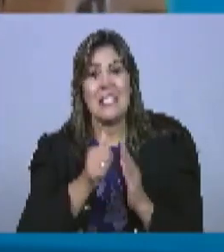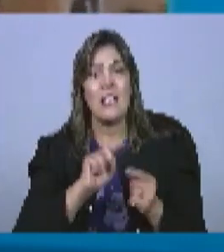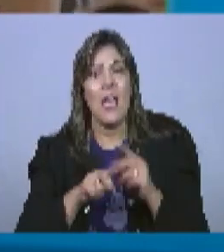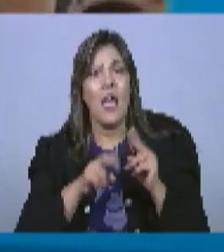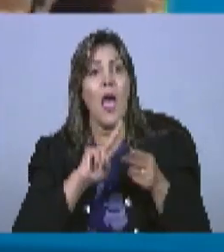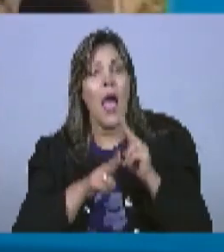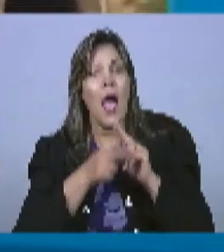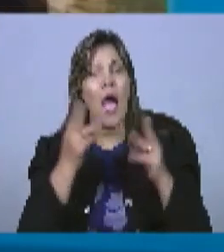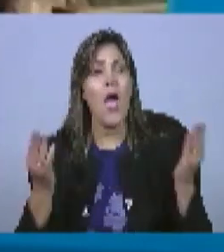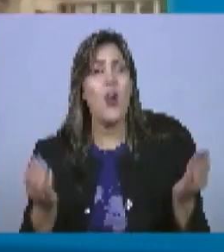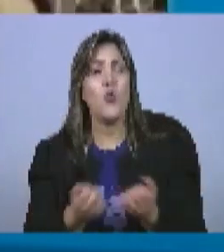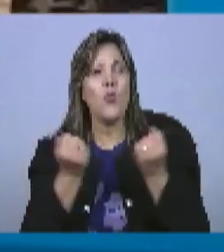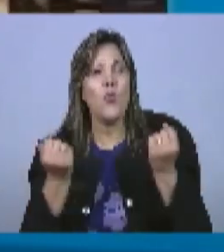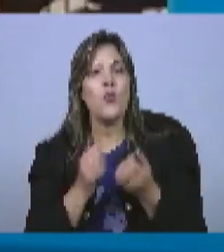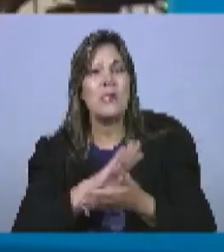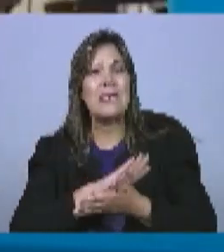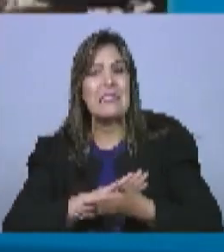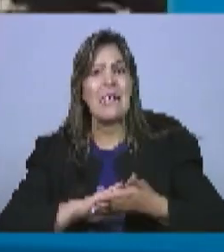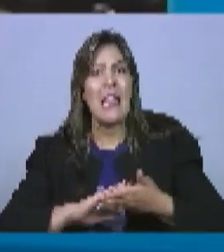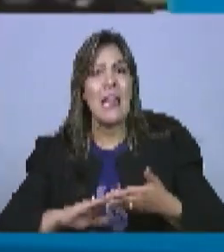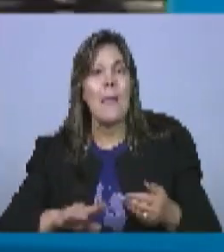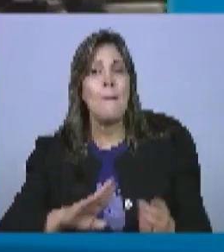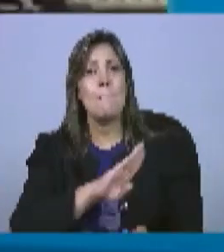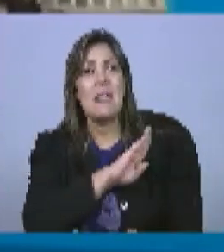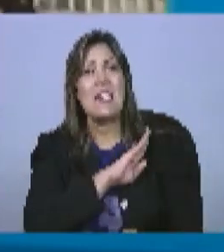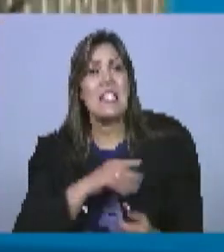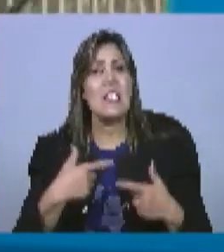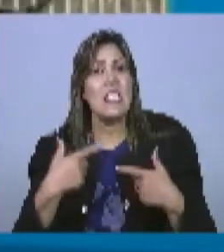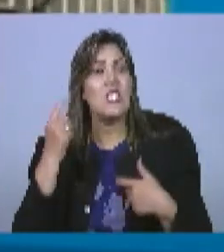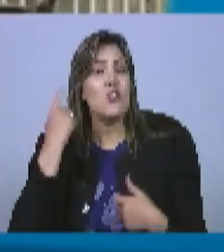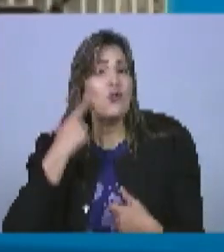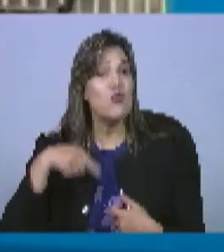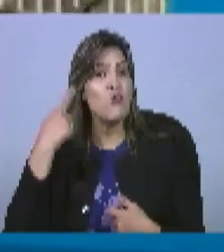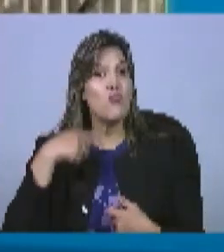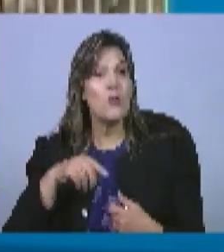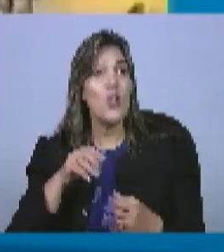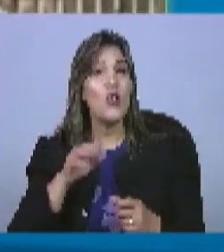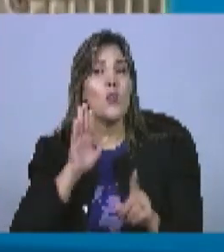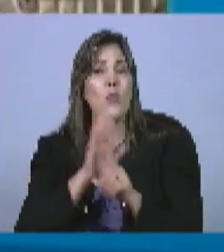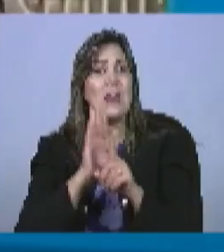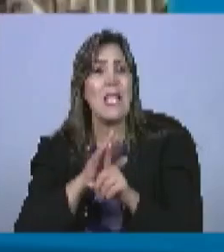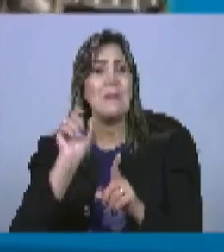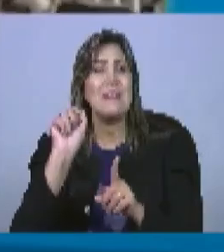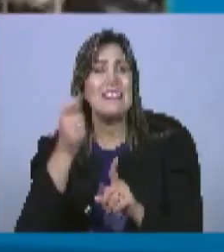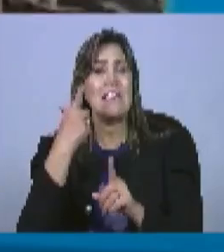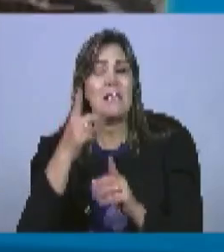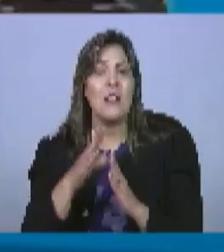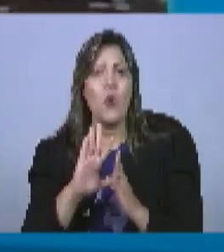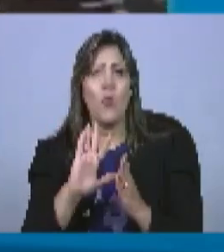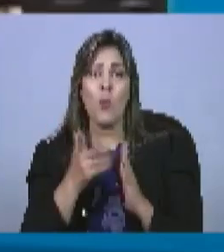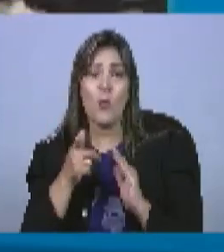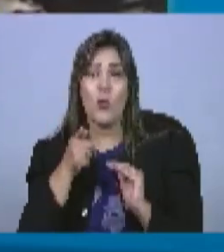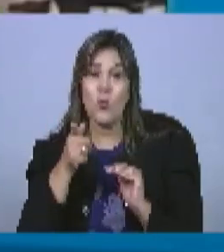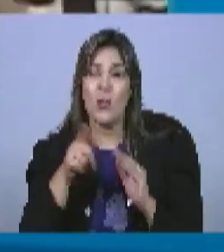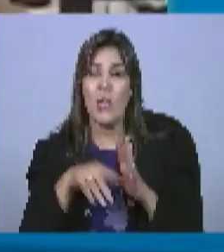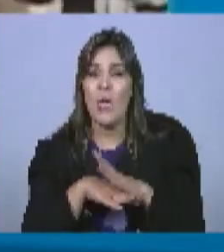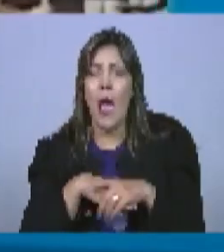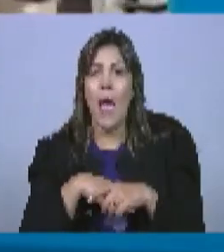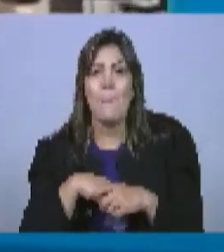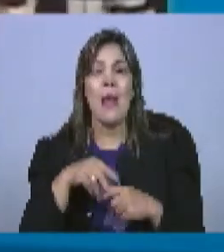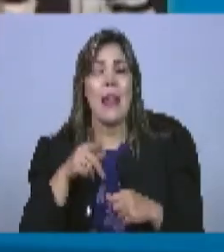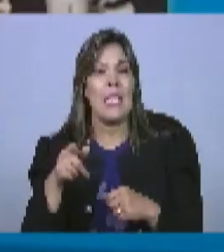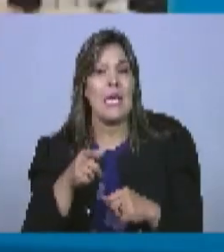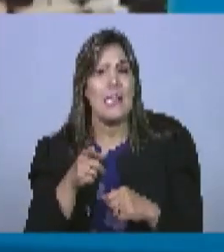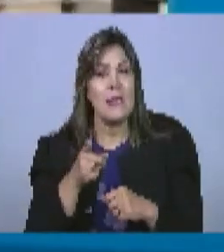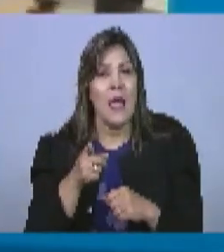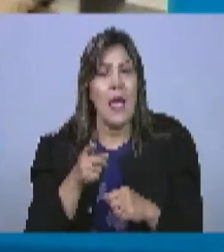جهود للسلام ما بين الجيش السوداني و قوات الدعم السريع فربما اتجهت الى هذا العمل